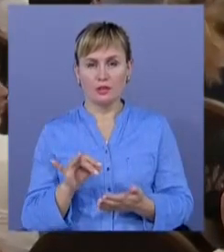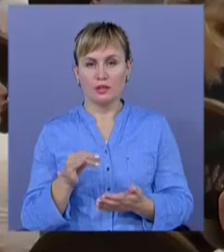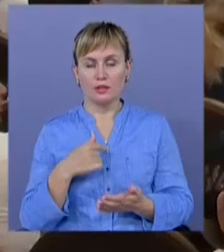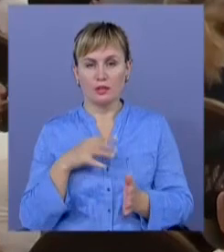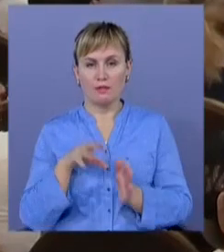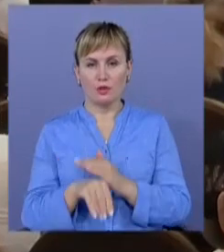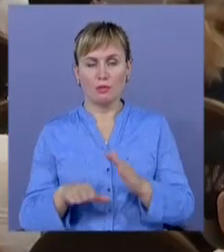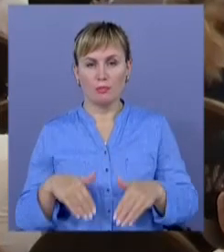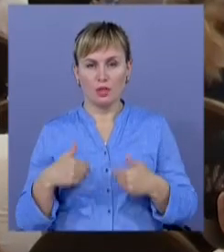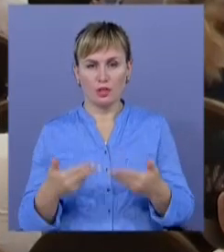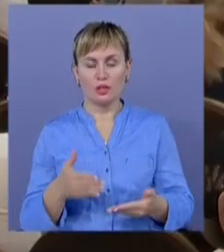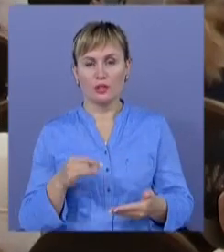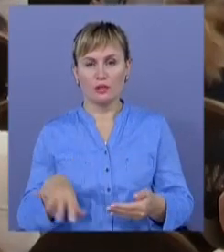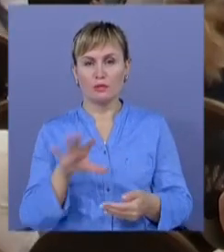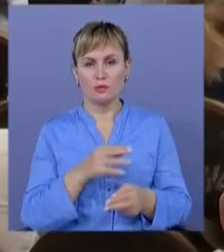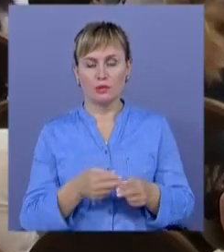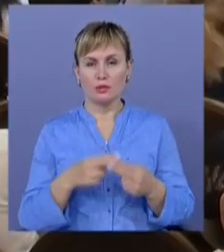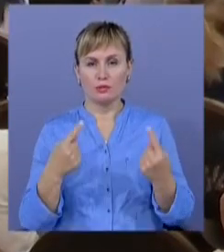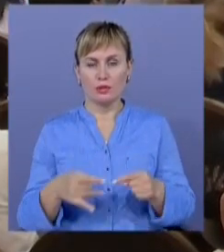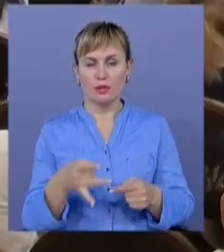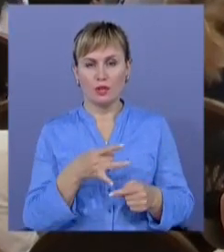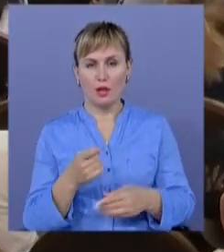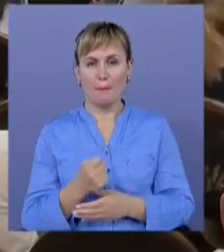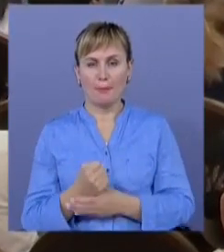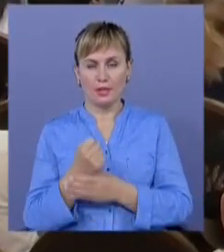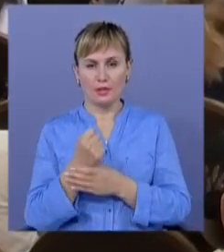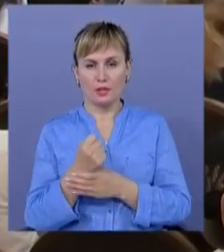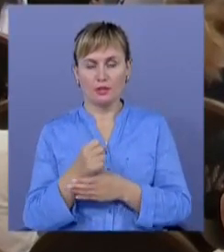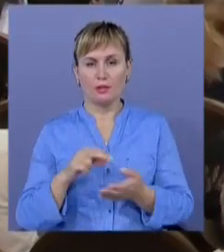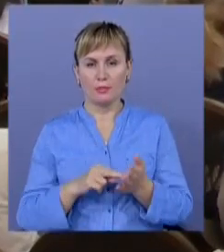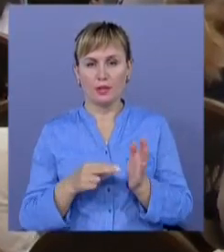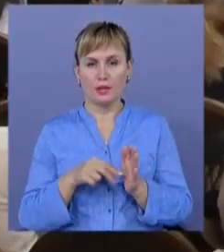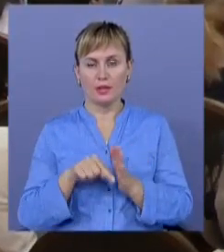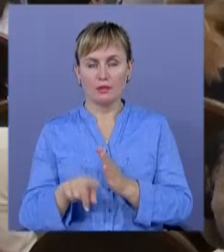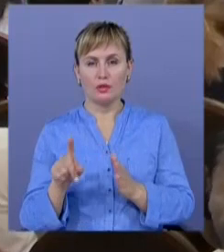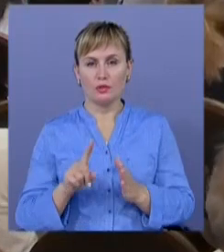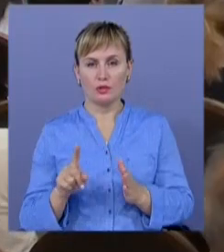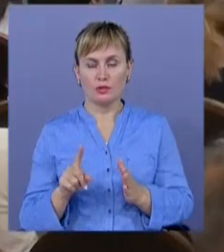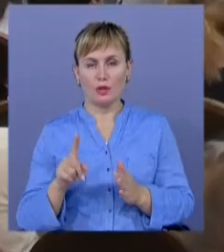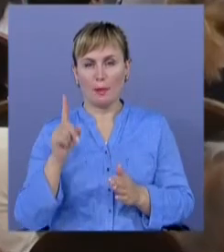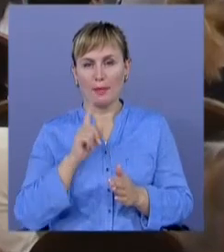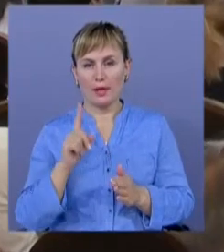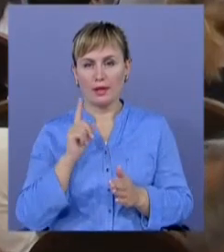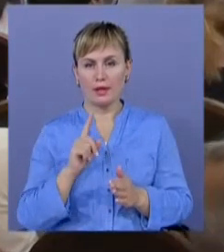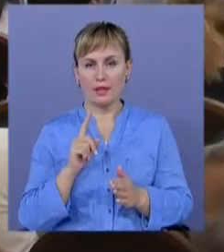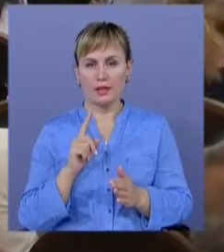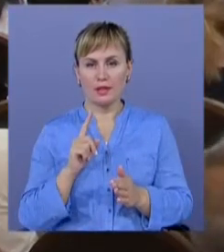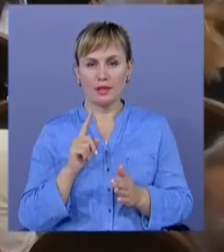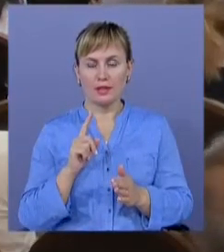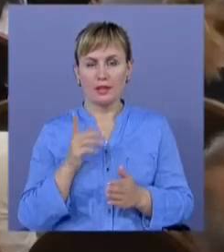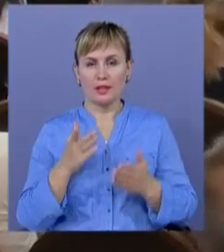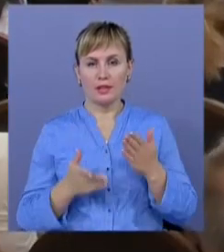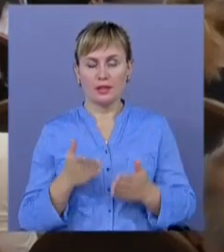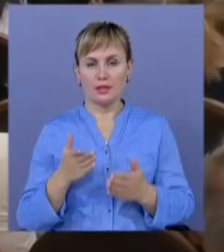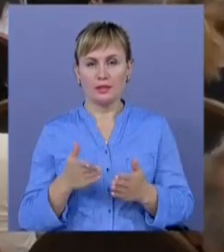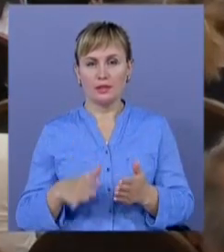внес предложение, и все так в других районах поддерживали, в плане того, что пока, вот, если вот